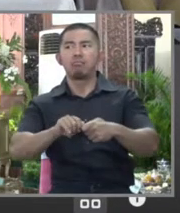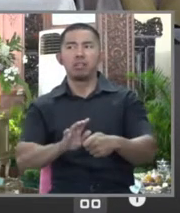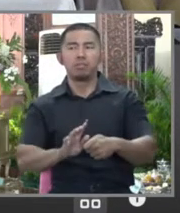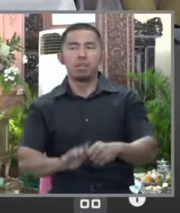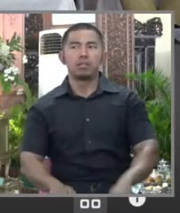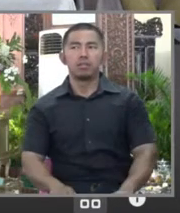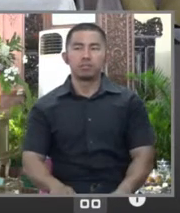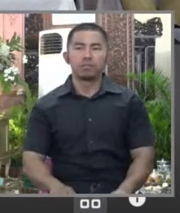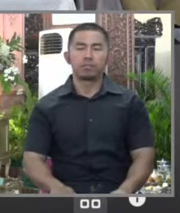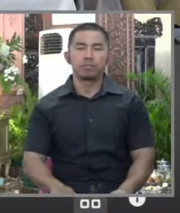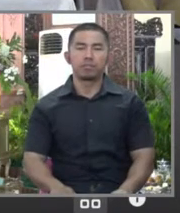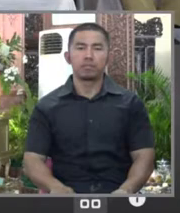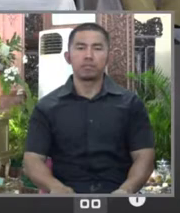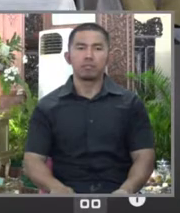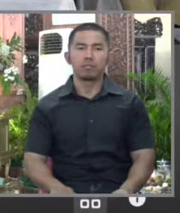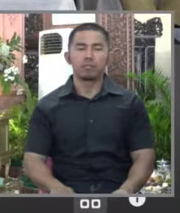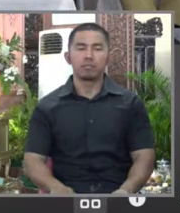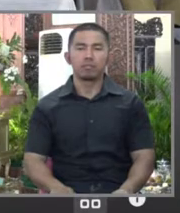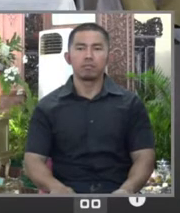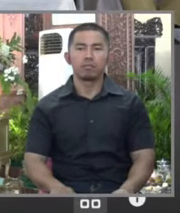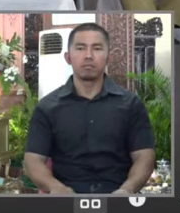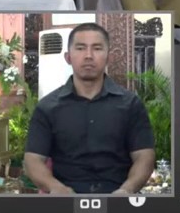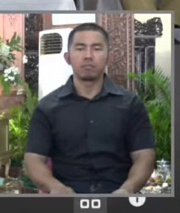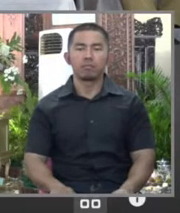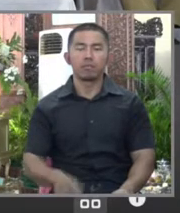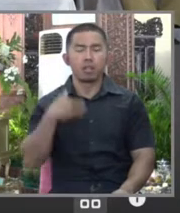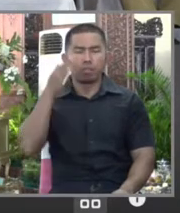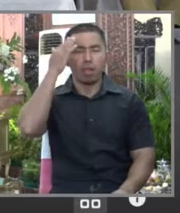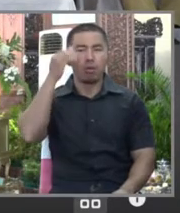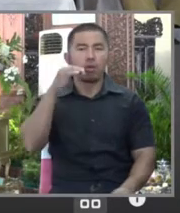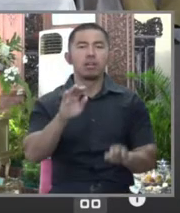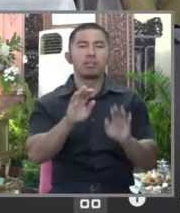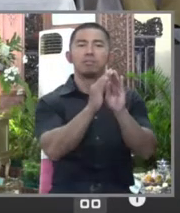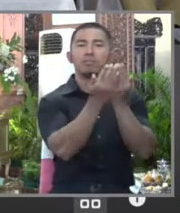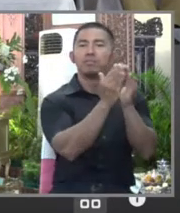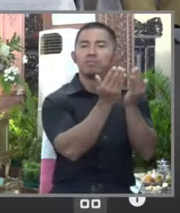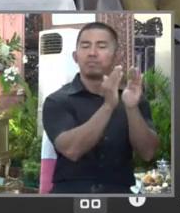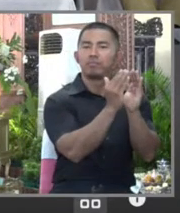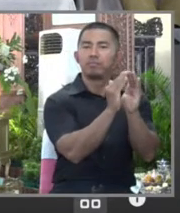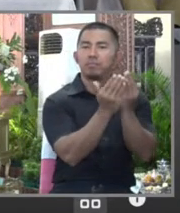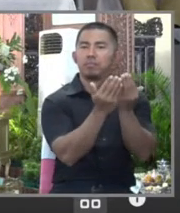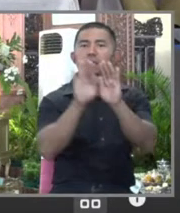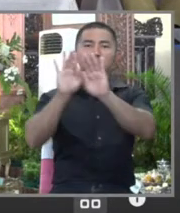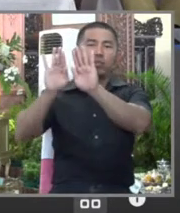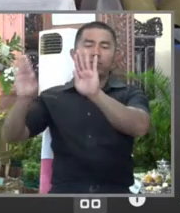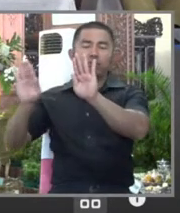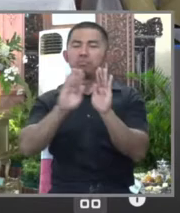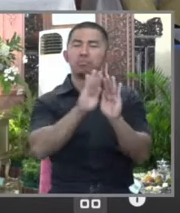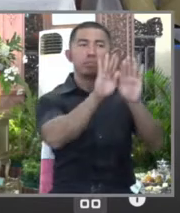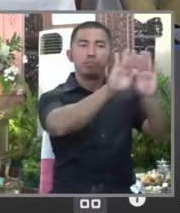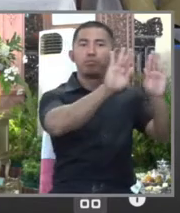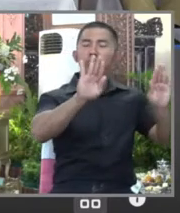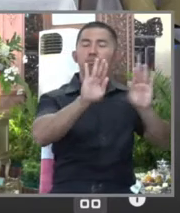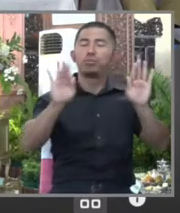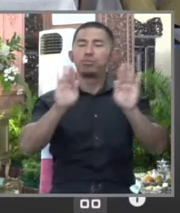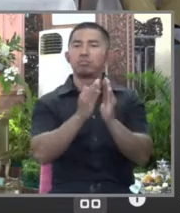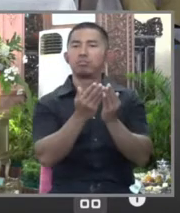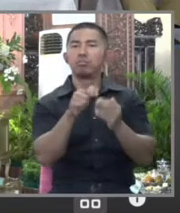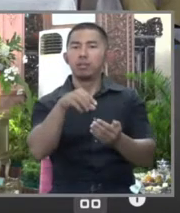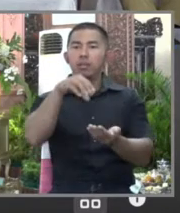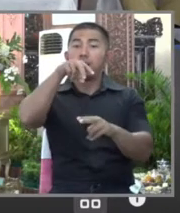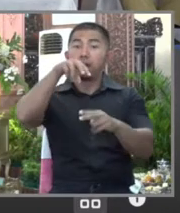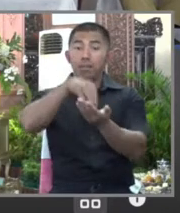ini ekstra sementara ditaruh di perpustakaan. Ya, ada, punya tapi komputernya ada. Ada, Pak.